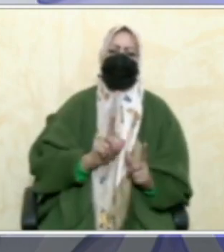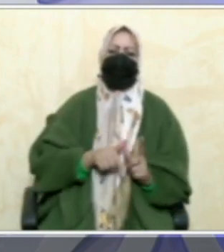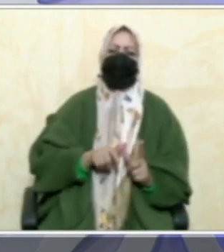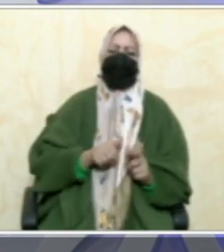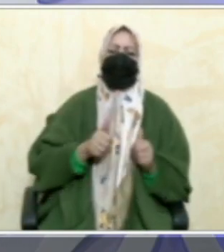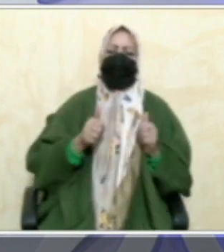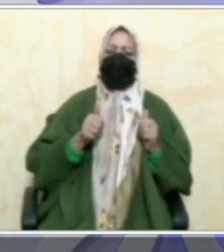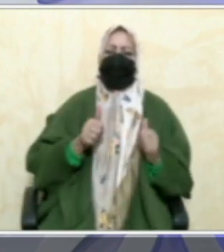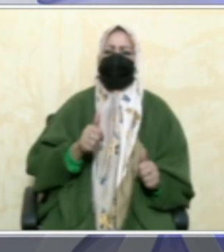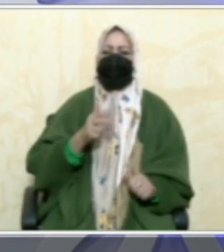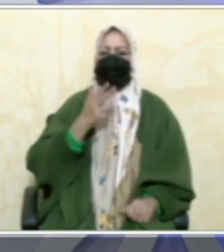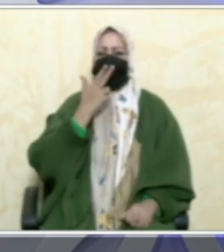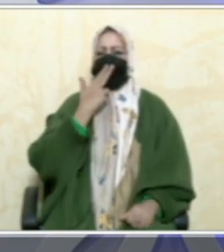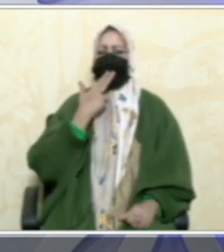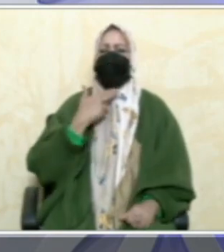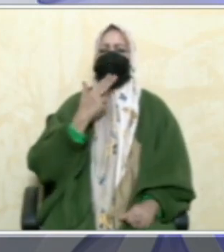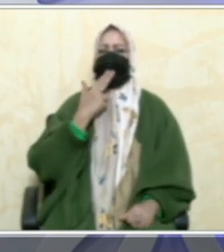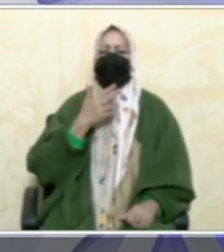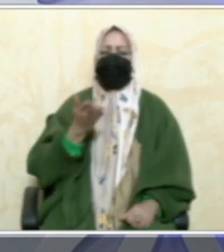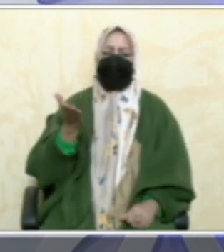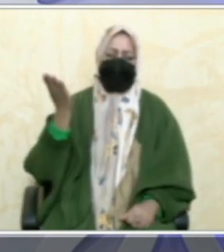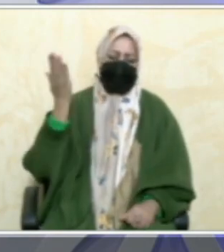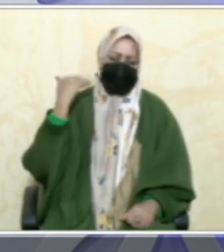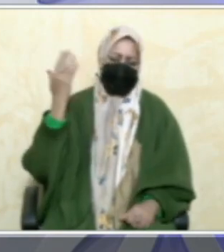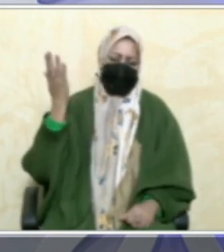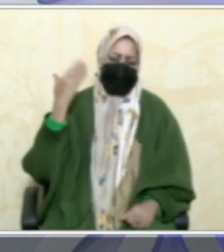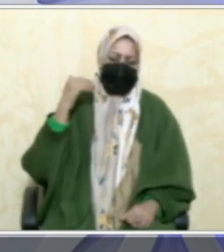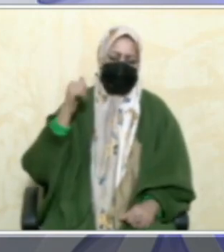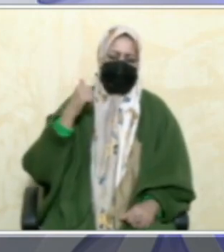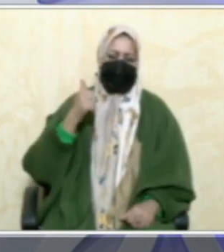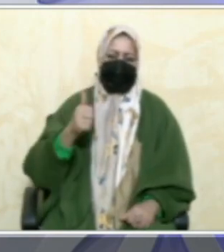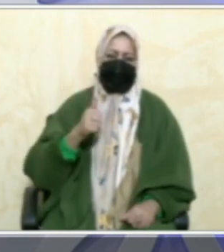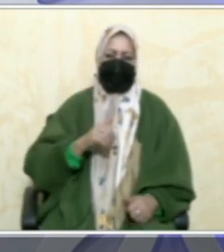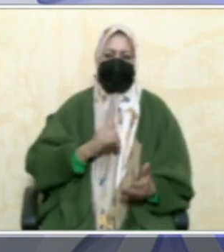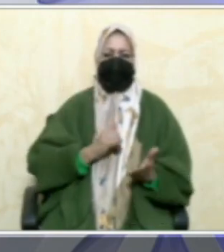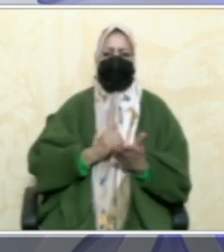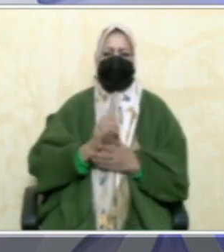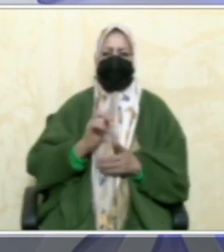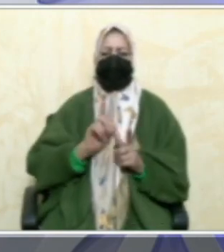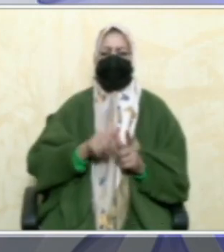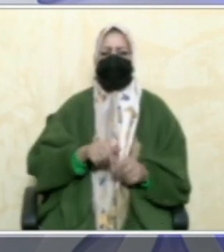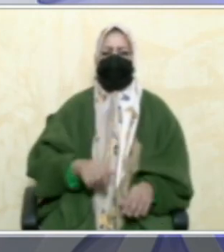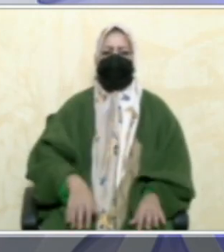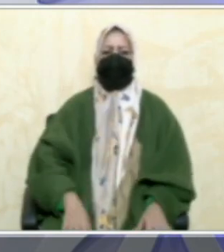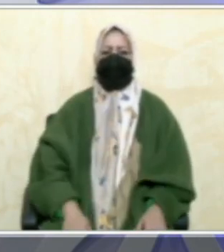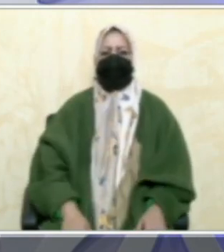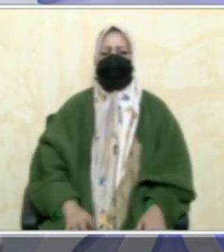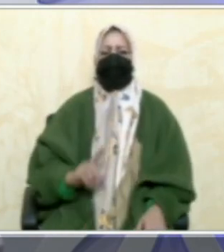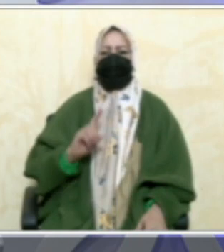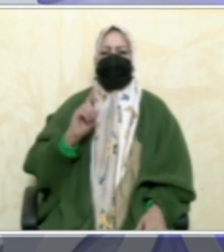من أفضل مدن ليبيا في كل شيء. لكن